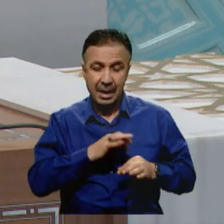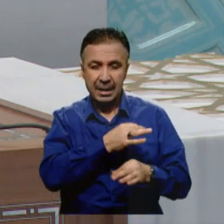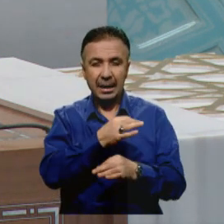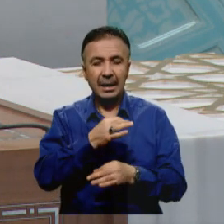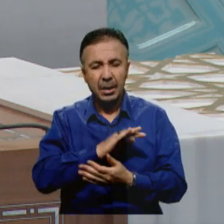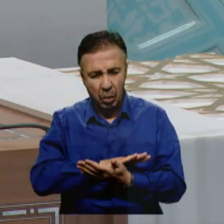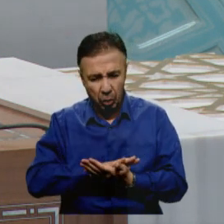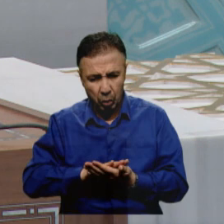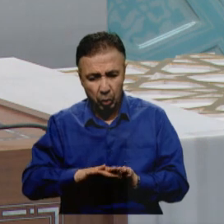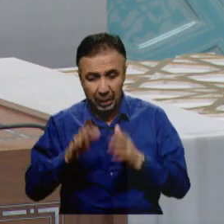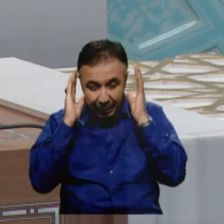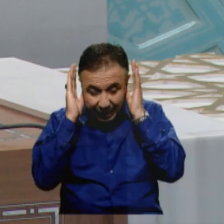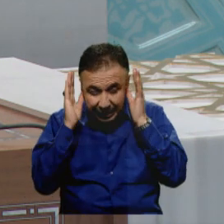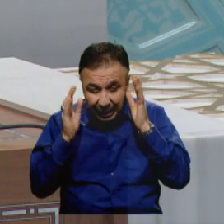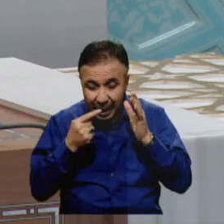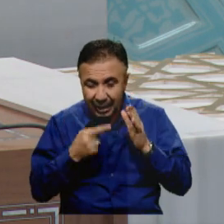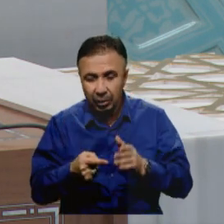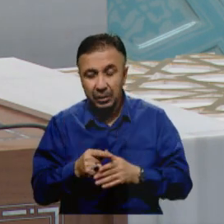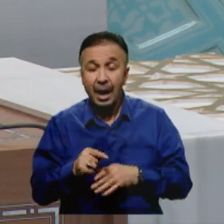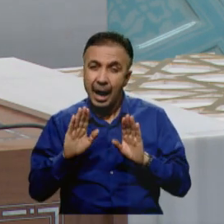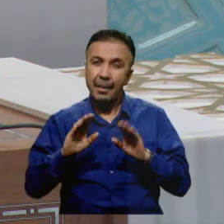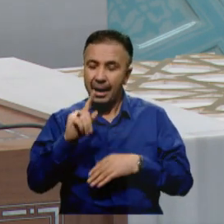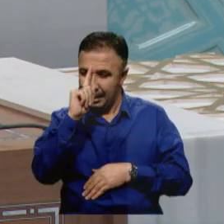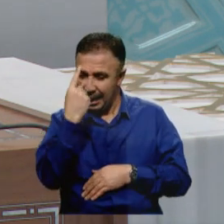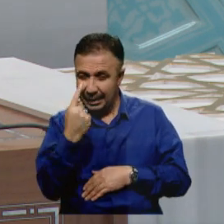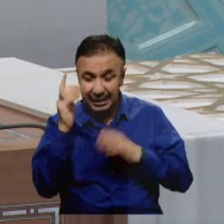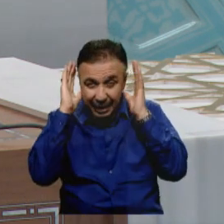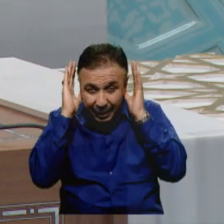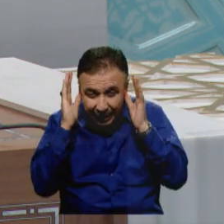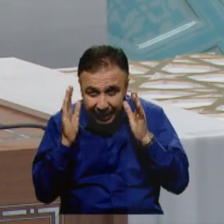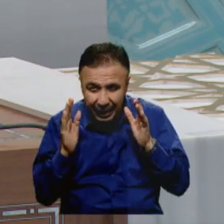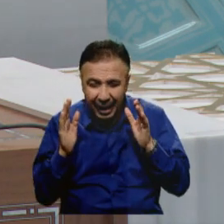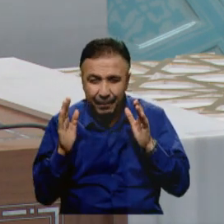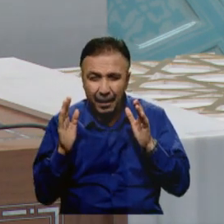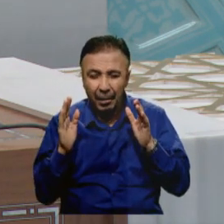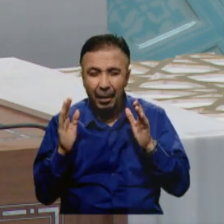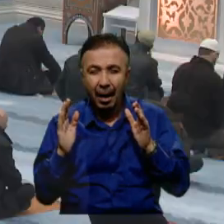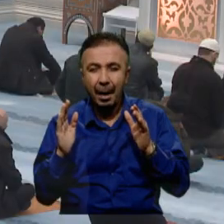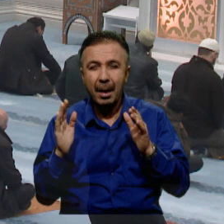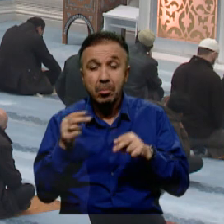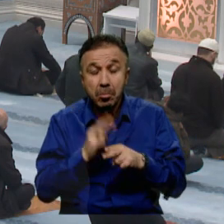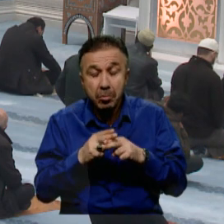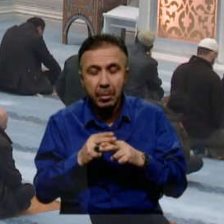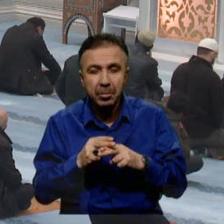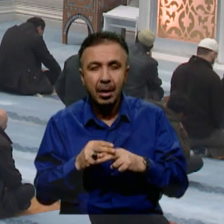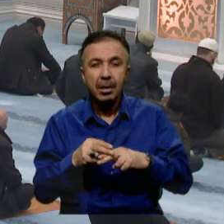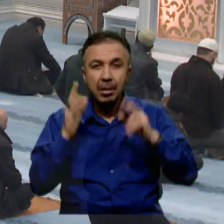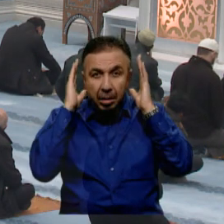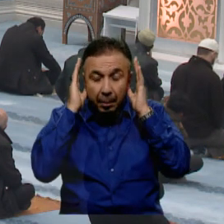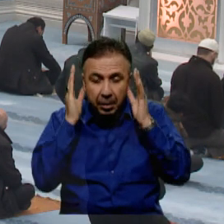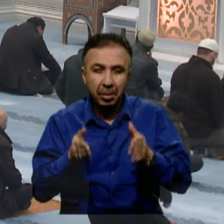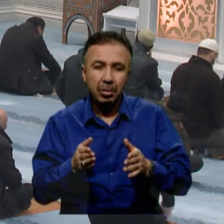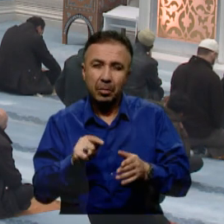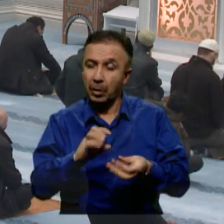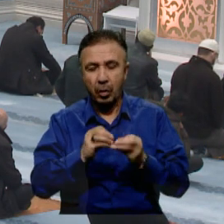namaz kılıyoruz. Ama yalnız kaldığımız zaman hemen baştan sonra namazı kısa zamanda bitiriyoruz. Burada